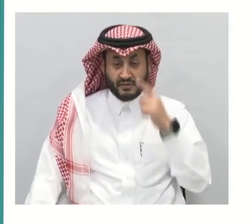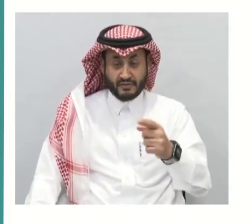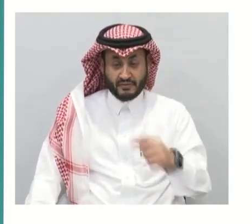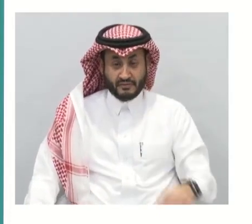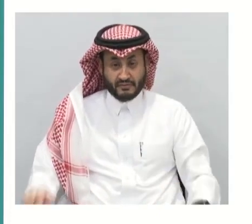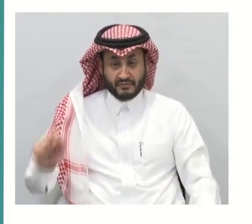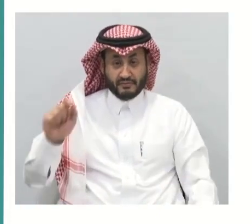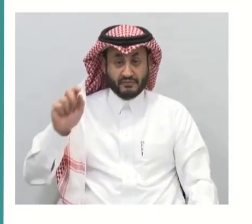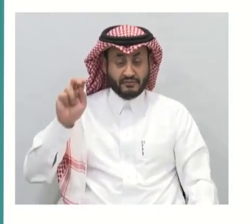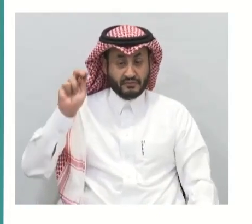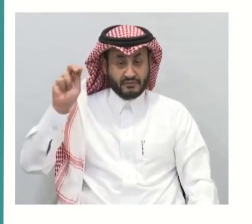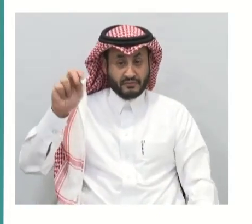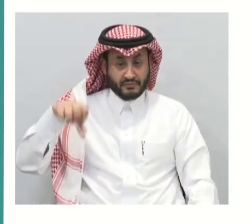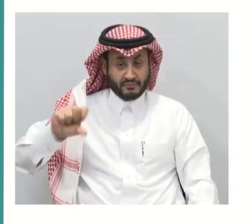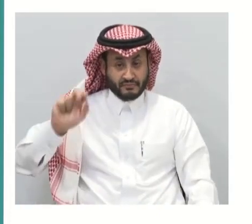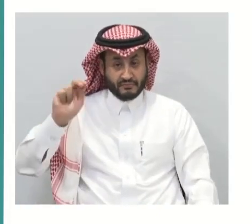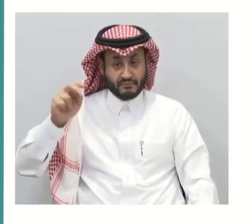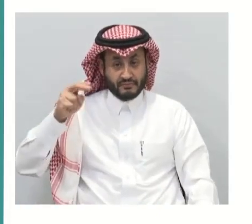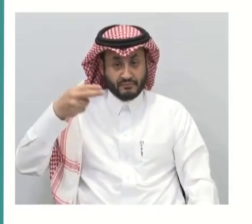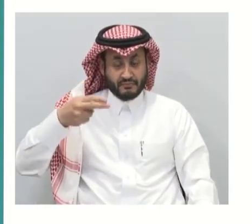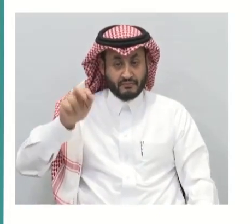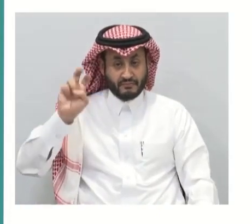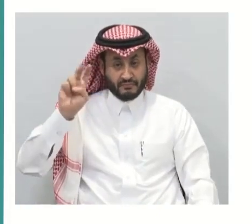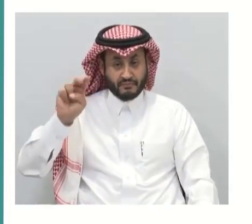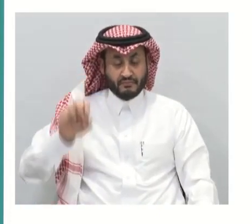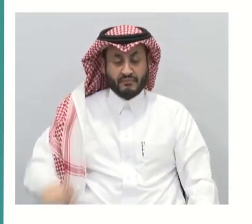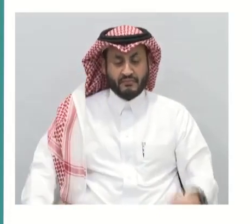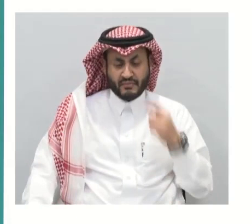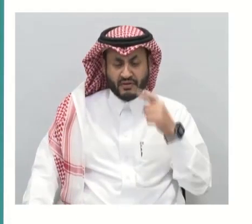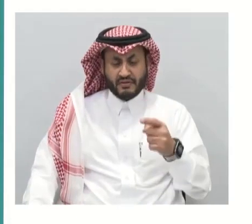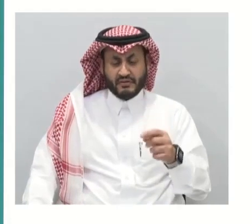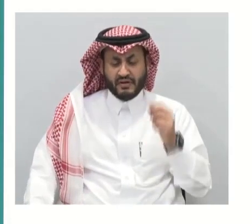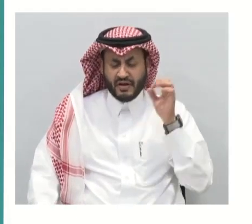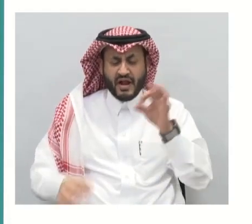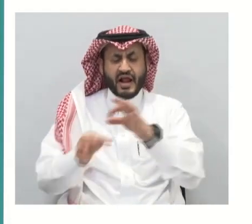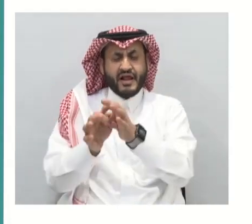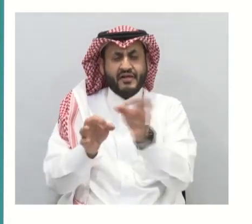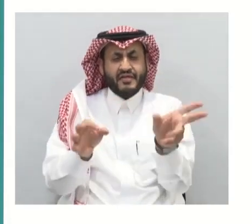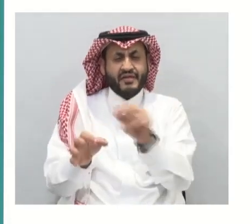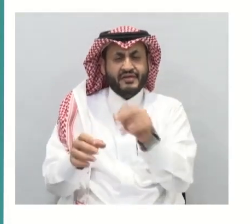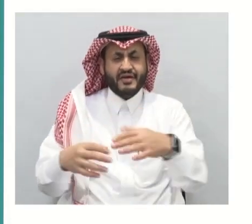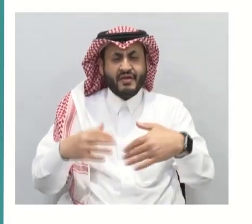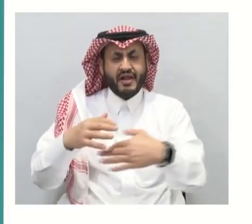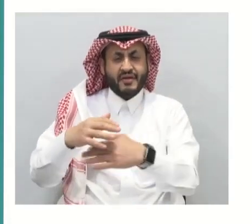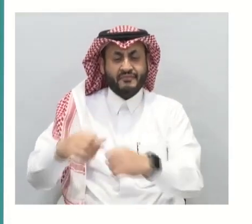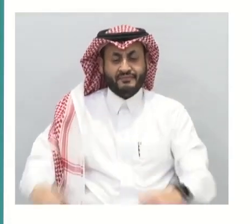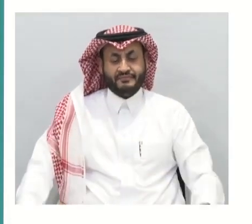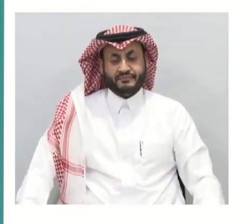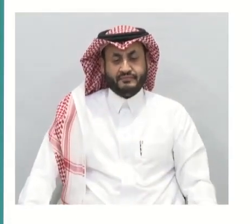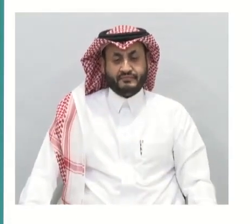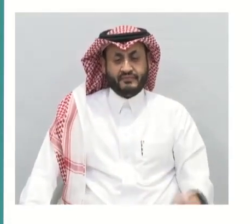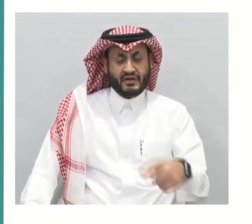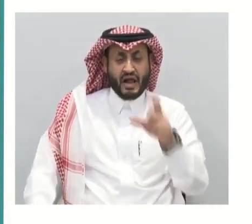كشكل قوقعه يلي الركاب لدينا القوقعه بالاضافه الى القنوات